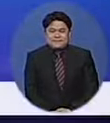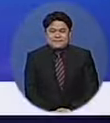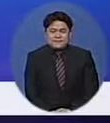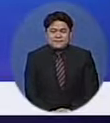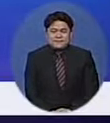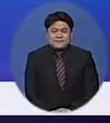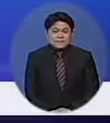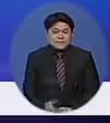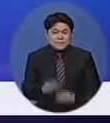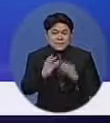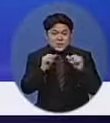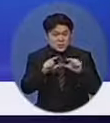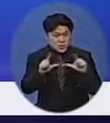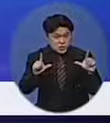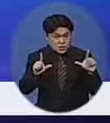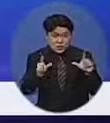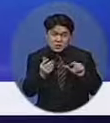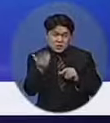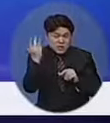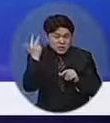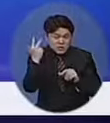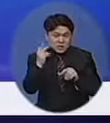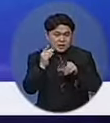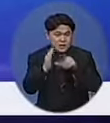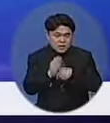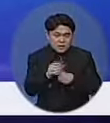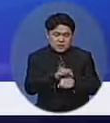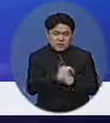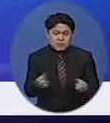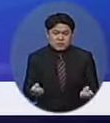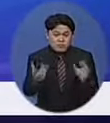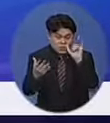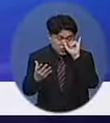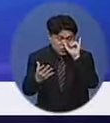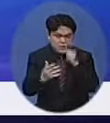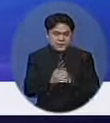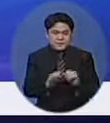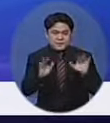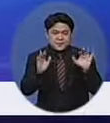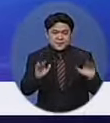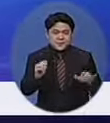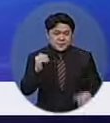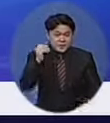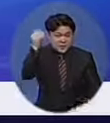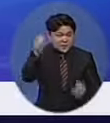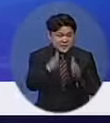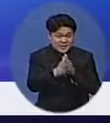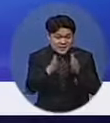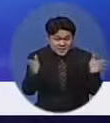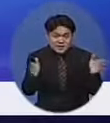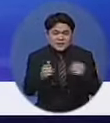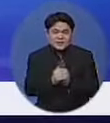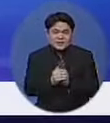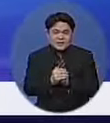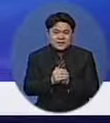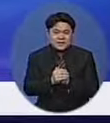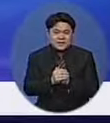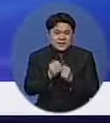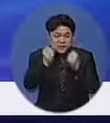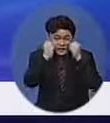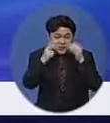지난 주말 서울 도심에서 특별한 축제가 열렸습니다. 이제 갓 어른의 문턱을 넘어선 새내기